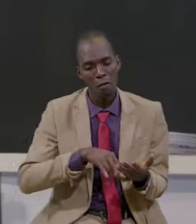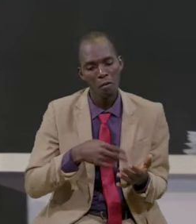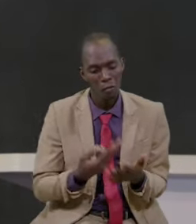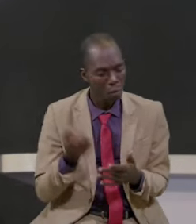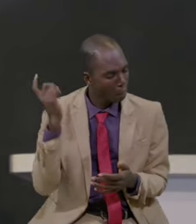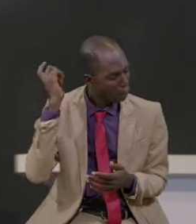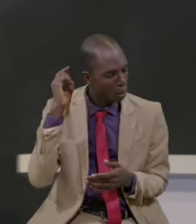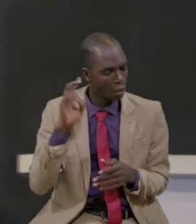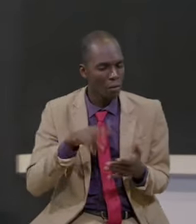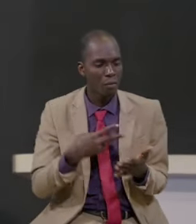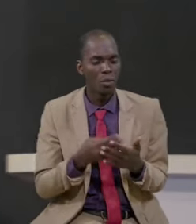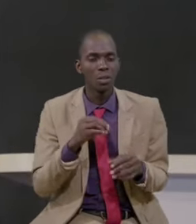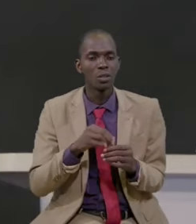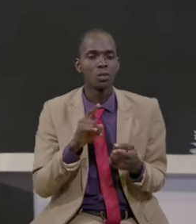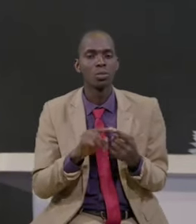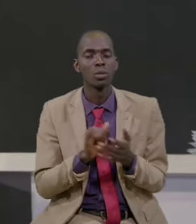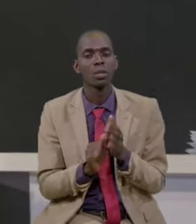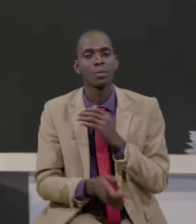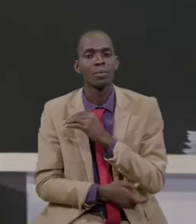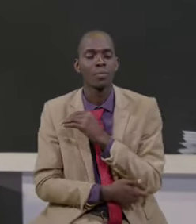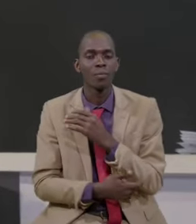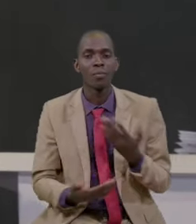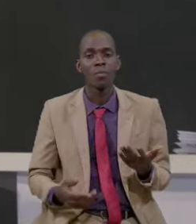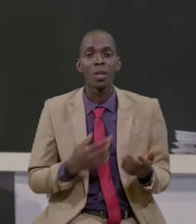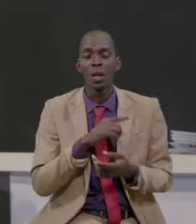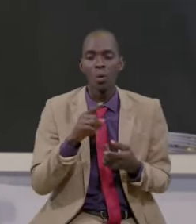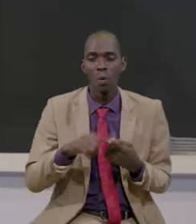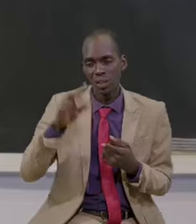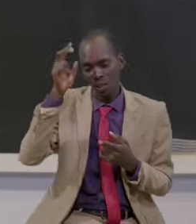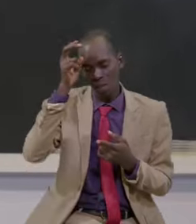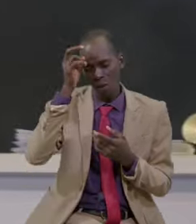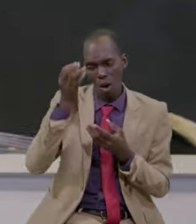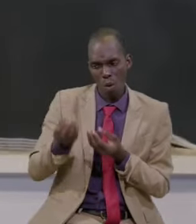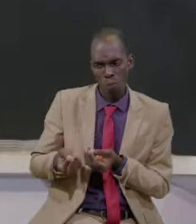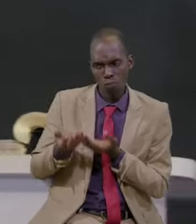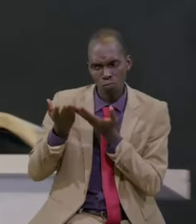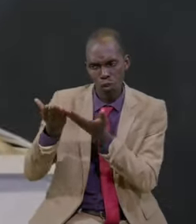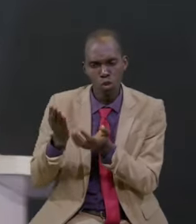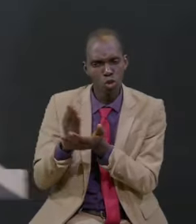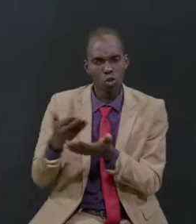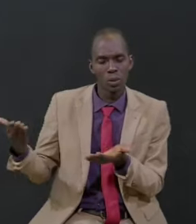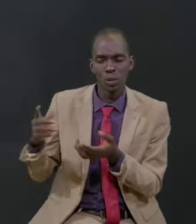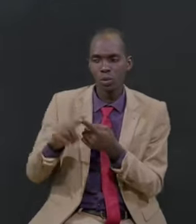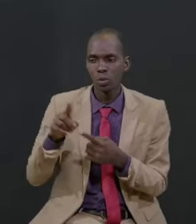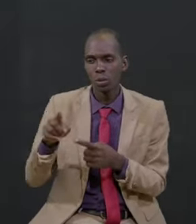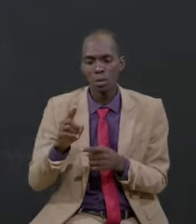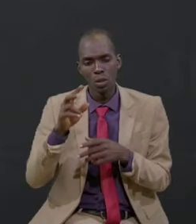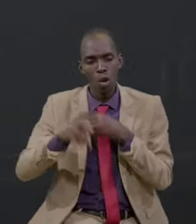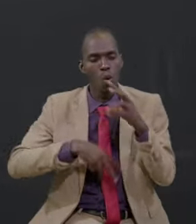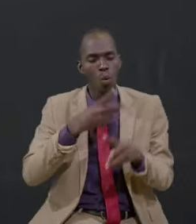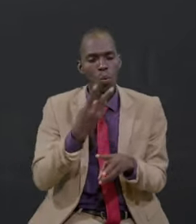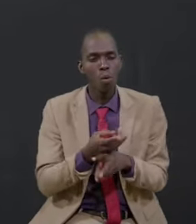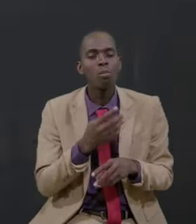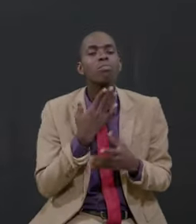Quand une offre vient du diable, une offre vient du monde, ils ne reconnaissent plus la différence